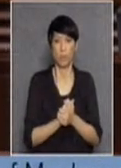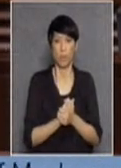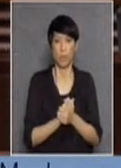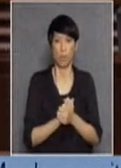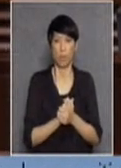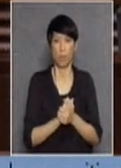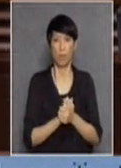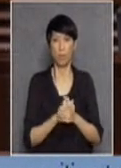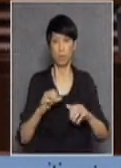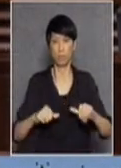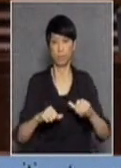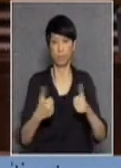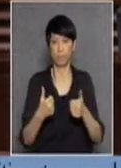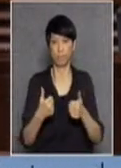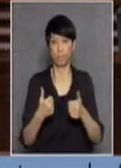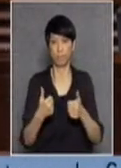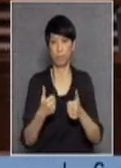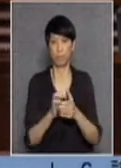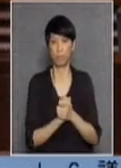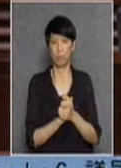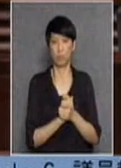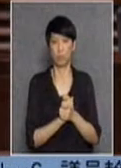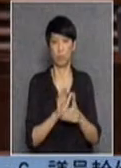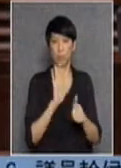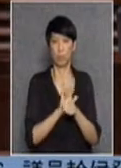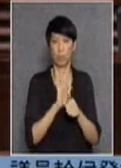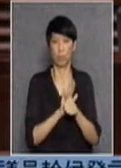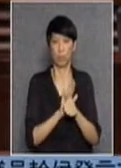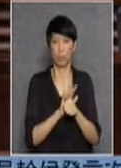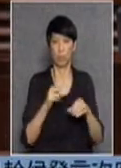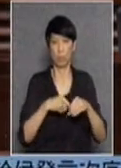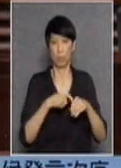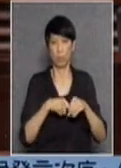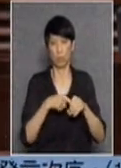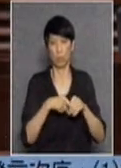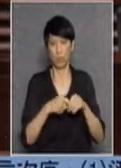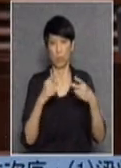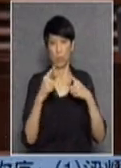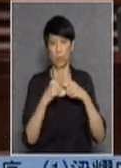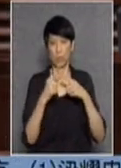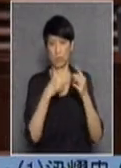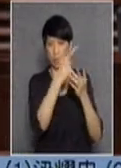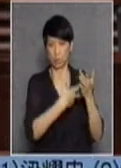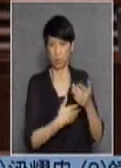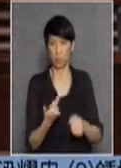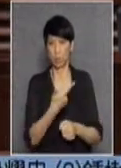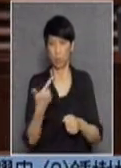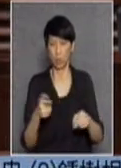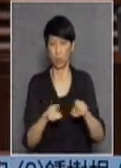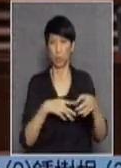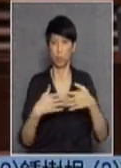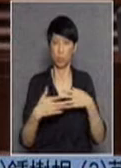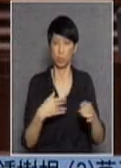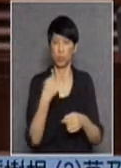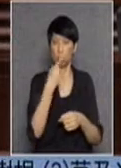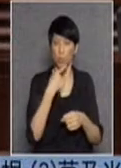优化这个保障基层人士的措施，我们很多同事都提出相等